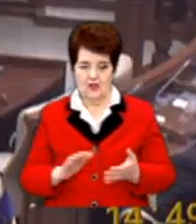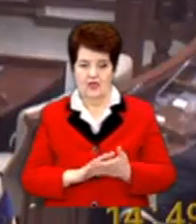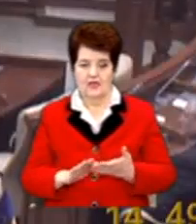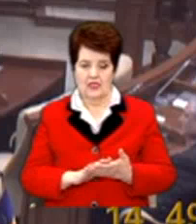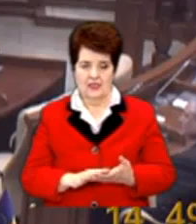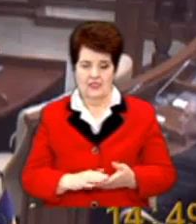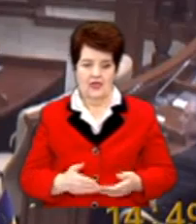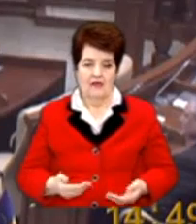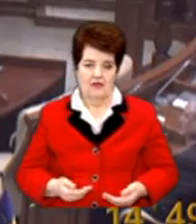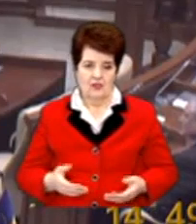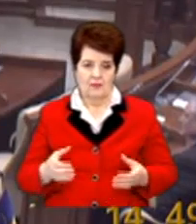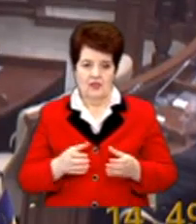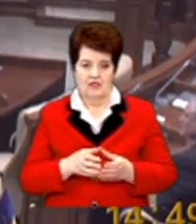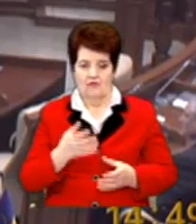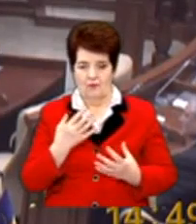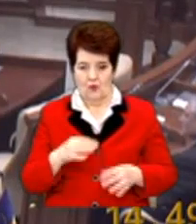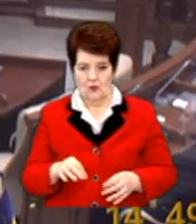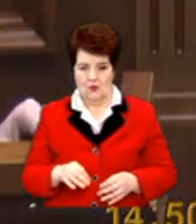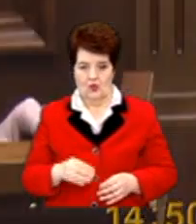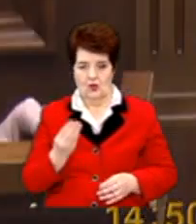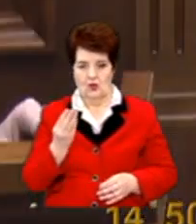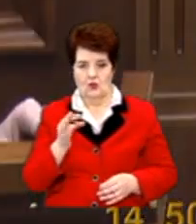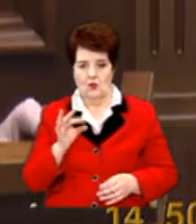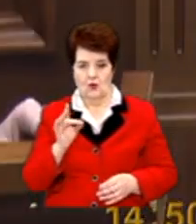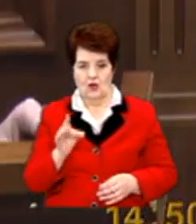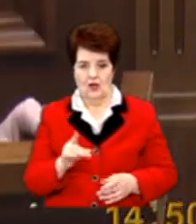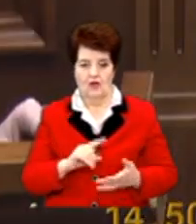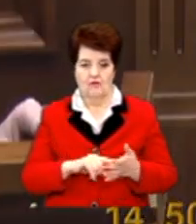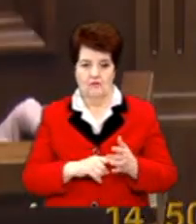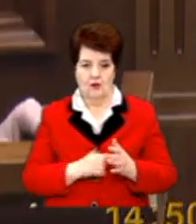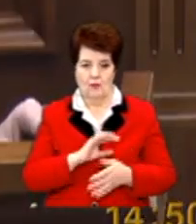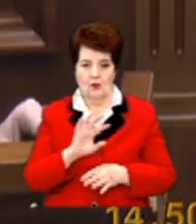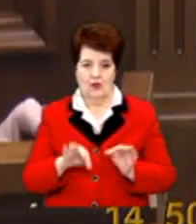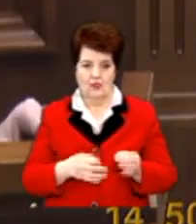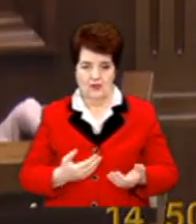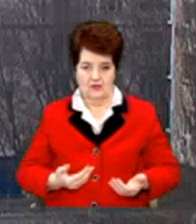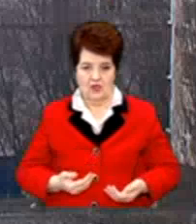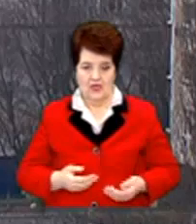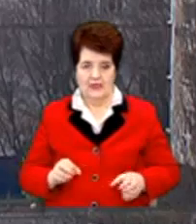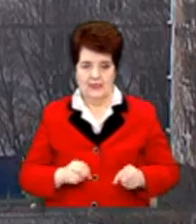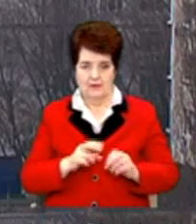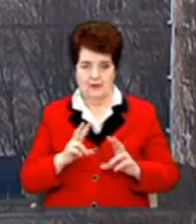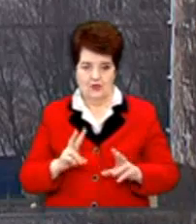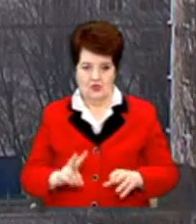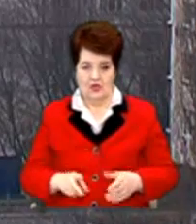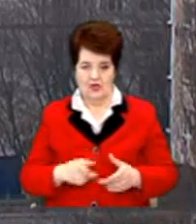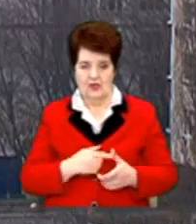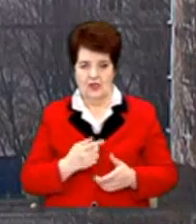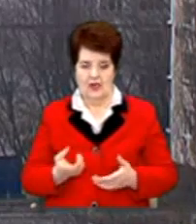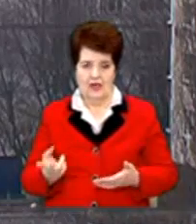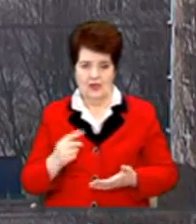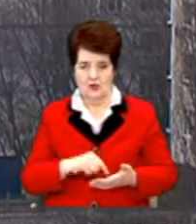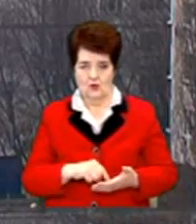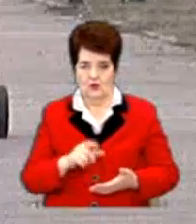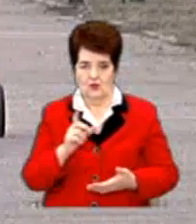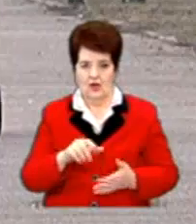Și fracțiunea Partidului Politic Șor va insista în această sesiune pe proiecte sociale, în special cele ce au menirea de a readuce acasă